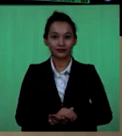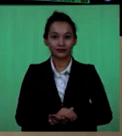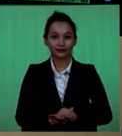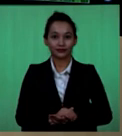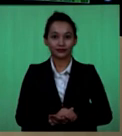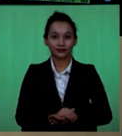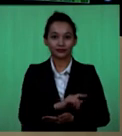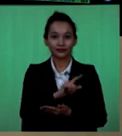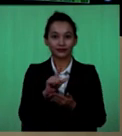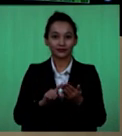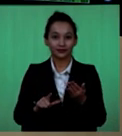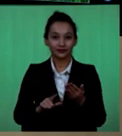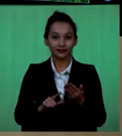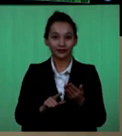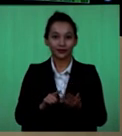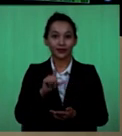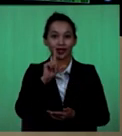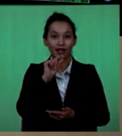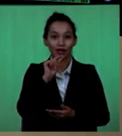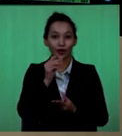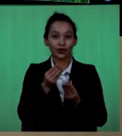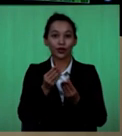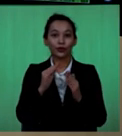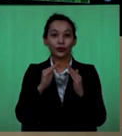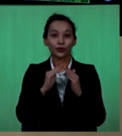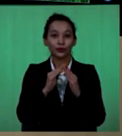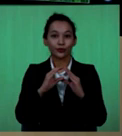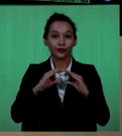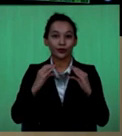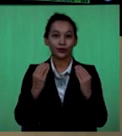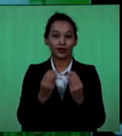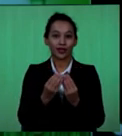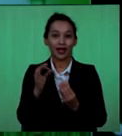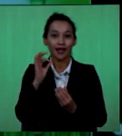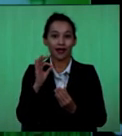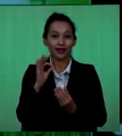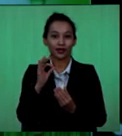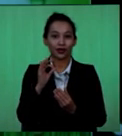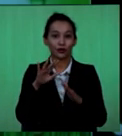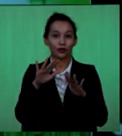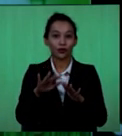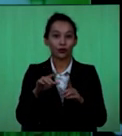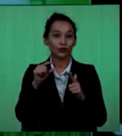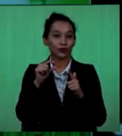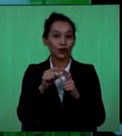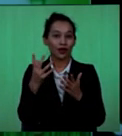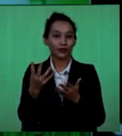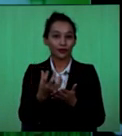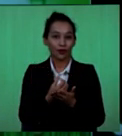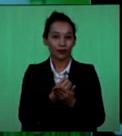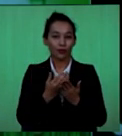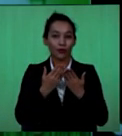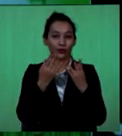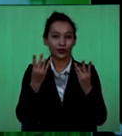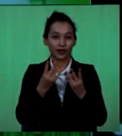Demak, she'rdan qaldirg'ochni ini haqidagi misralarni topib o'qishingiz kerak